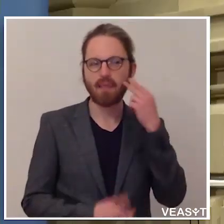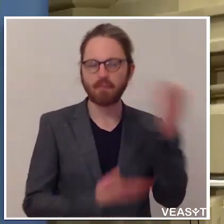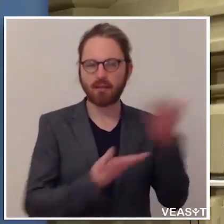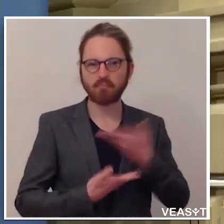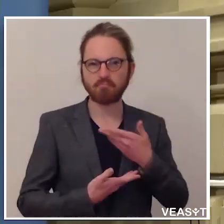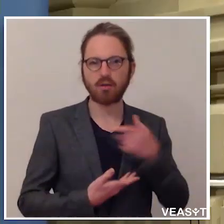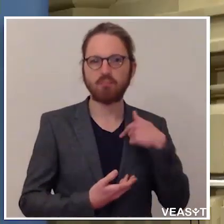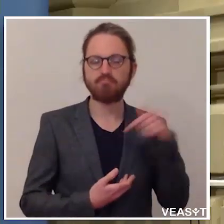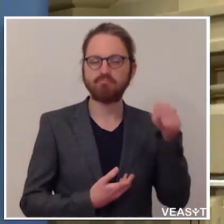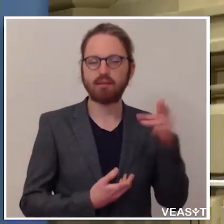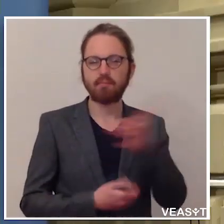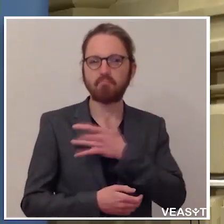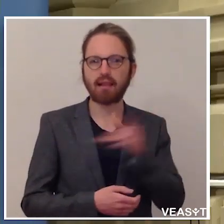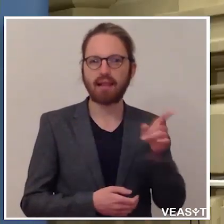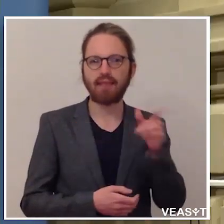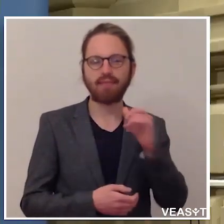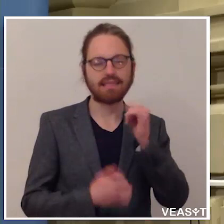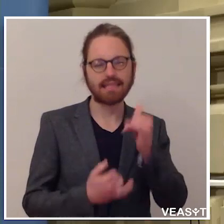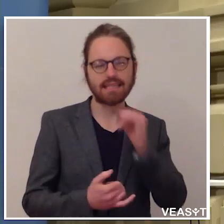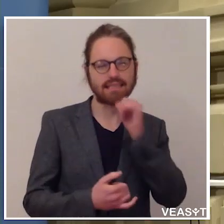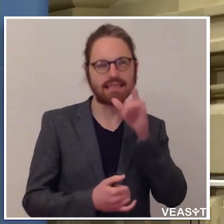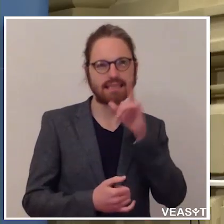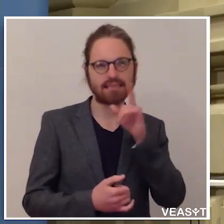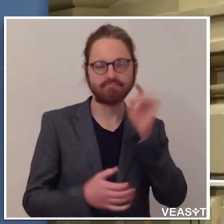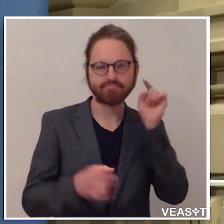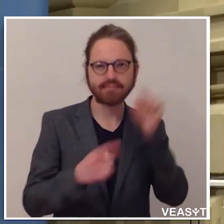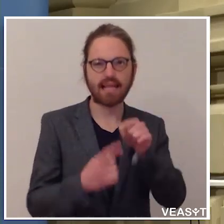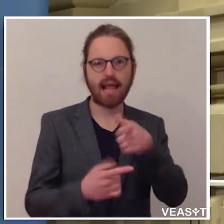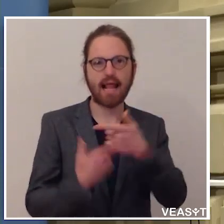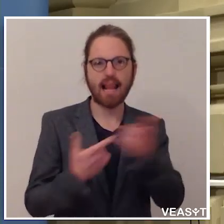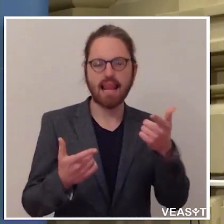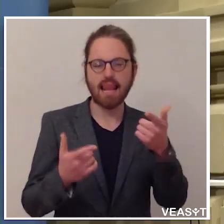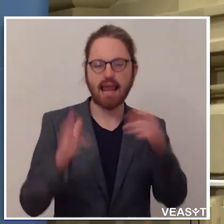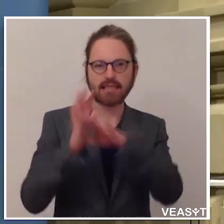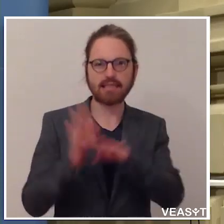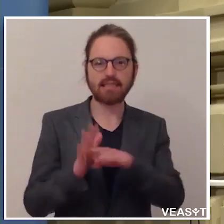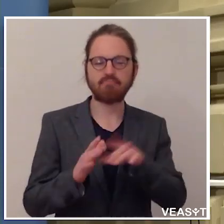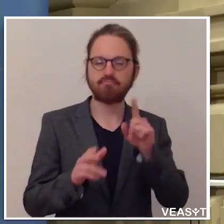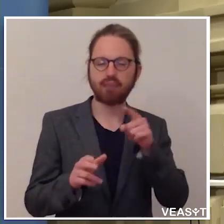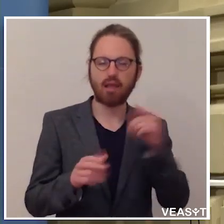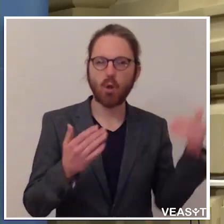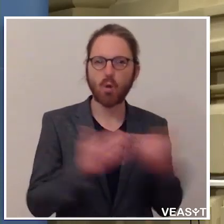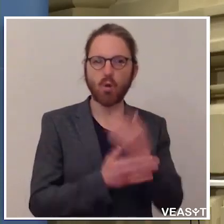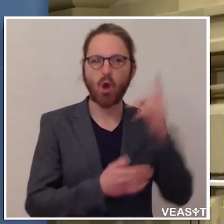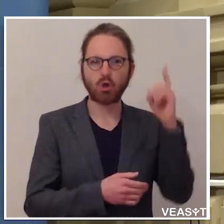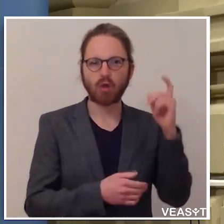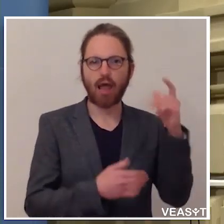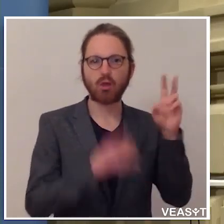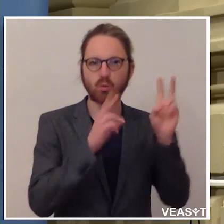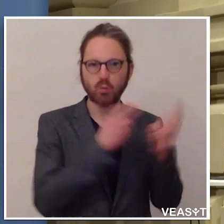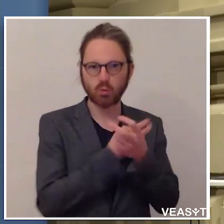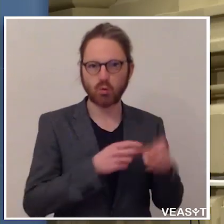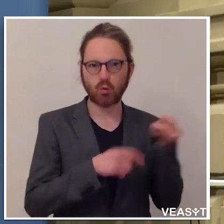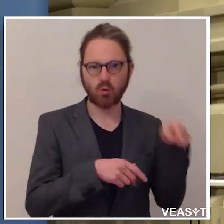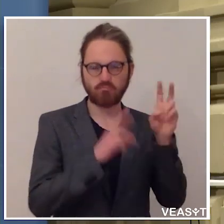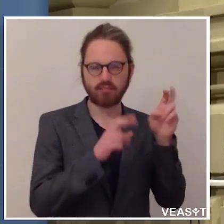Sie betreffen nicht direkt das Landesgesetz, sondern eher den Neustart Südtirol. Ich möchte sie trotzdem noch mitnehmen, weil